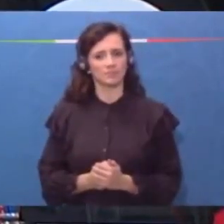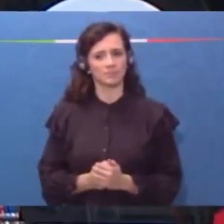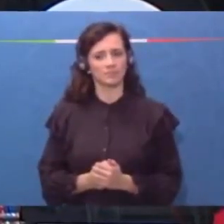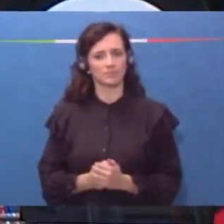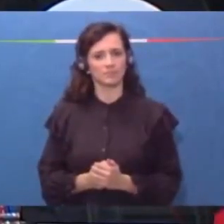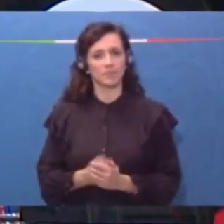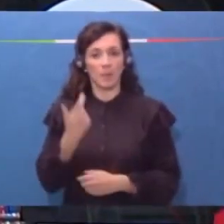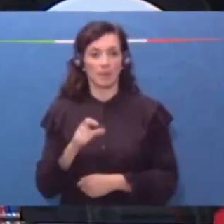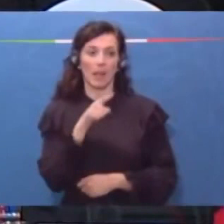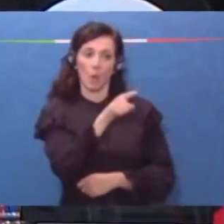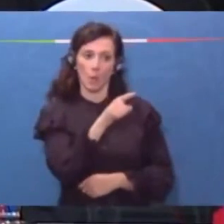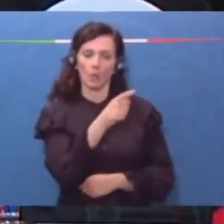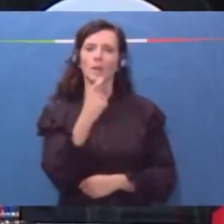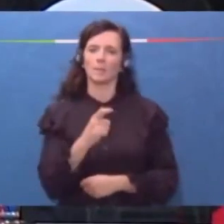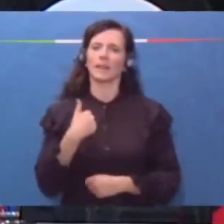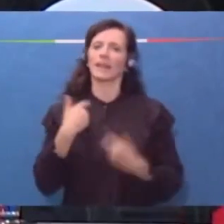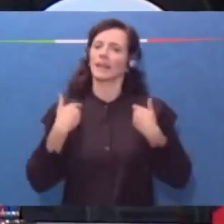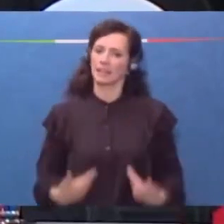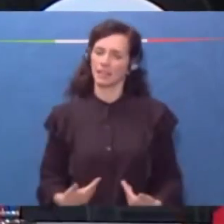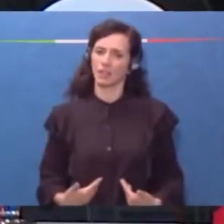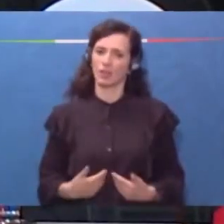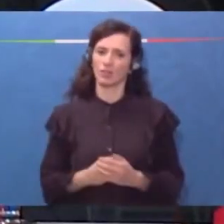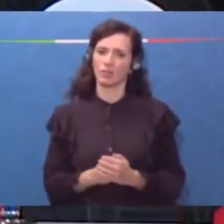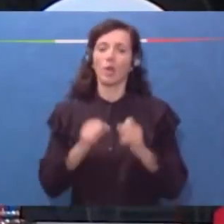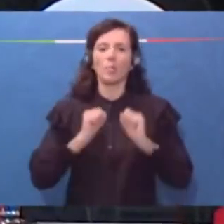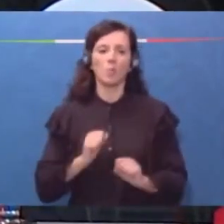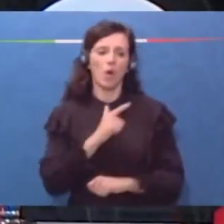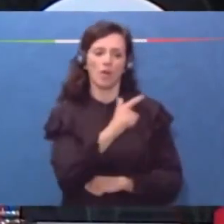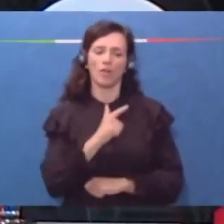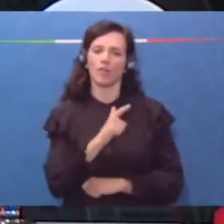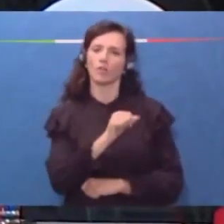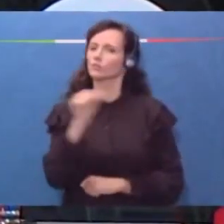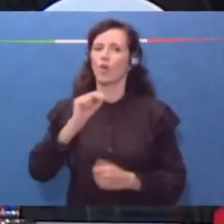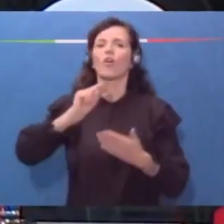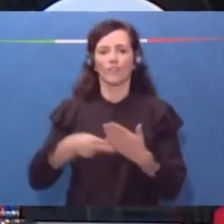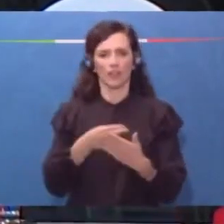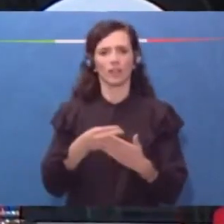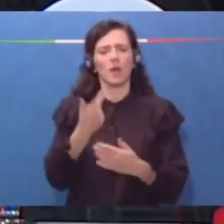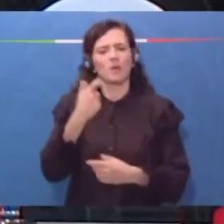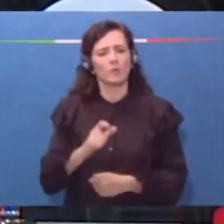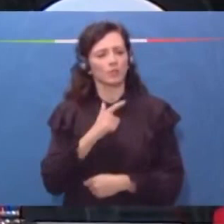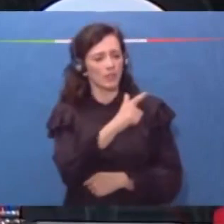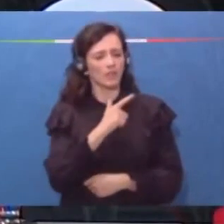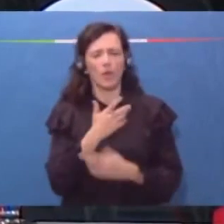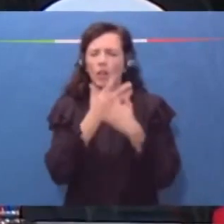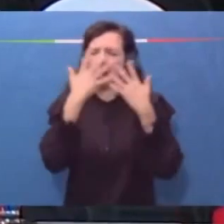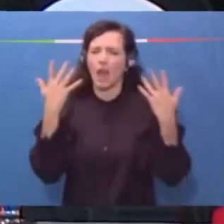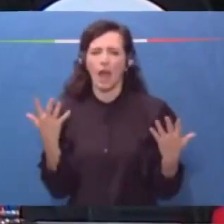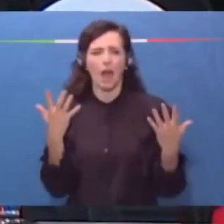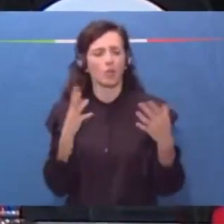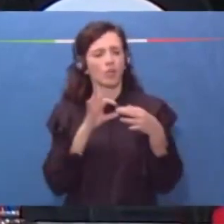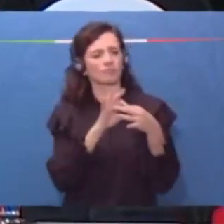è lui, perché sono io. Lo possiamo firmare solo noi, perché c'è una forma evidente,